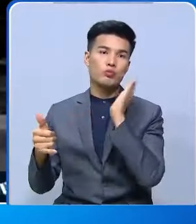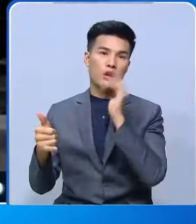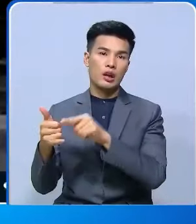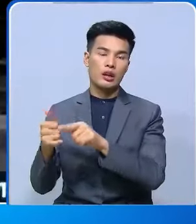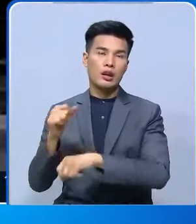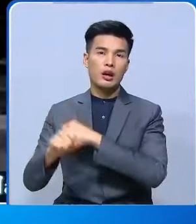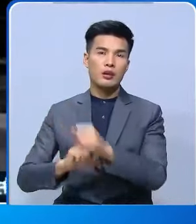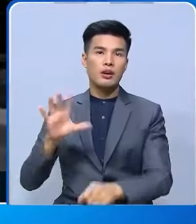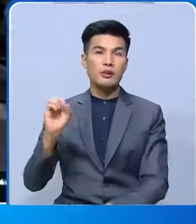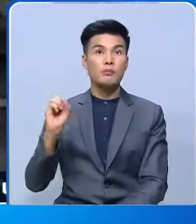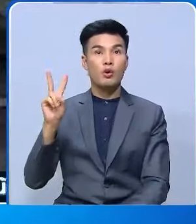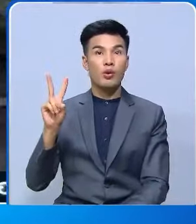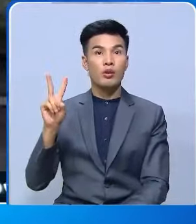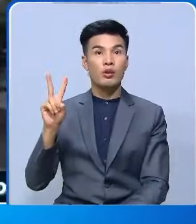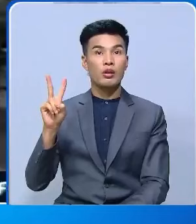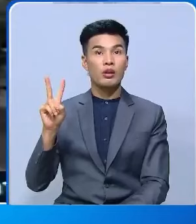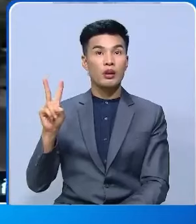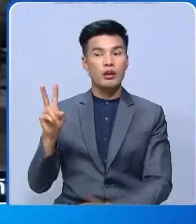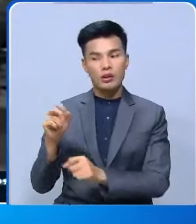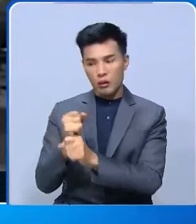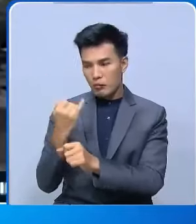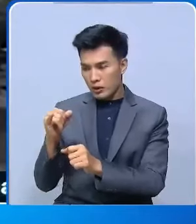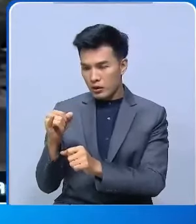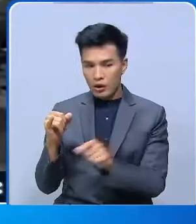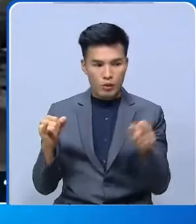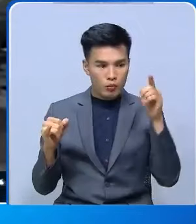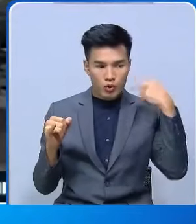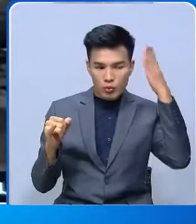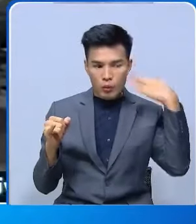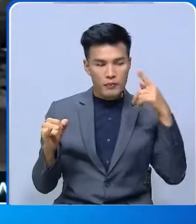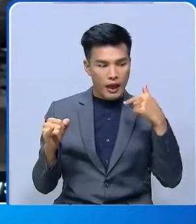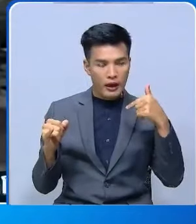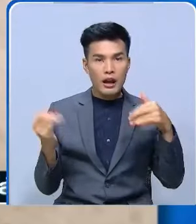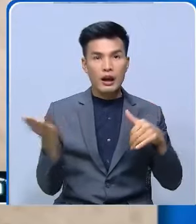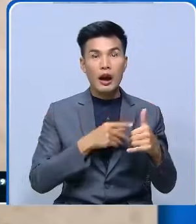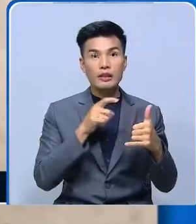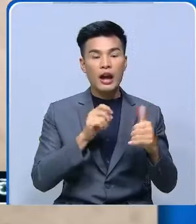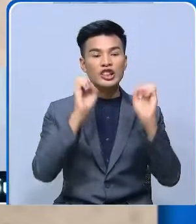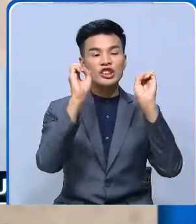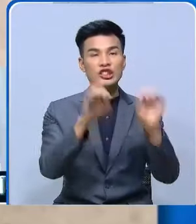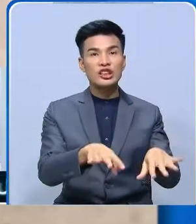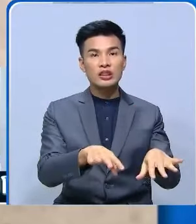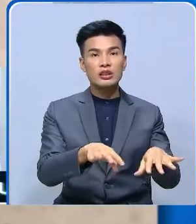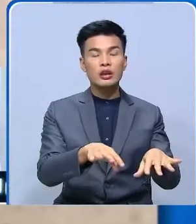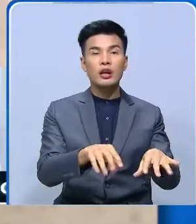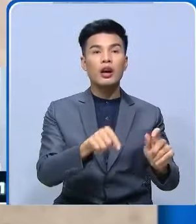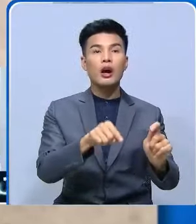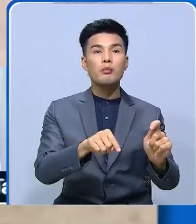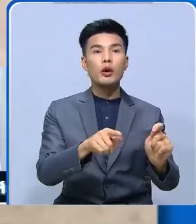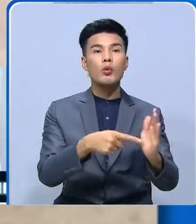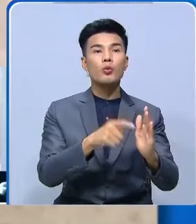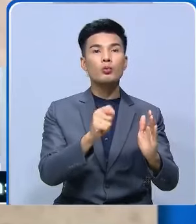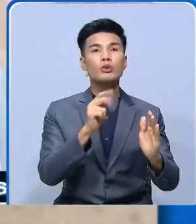ายุ52ปีผู้ต้องหาฆ่าสาวผมแดงทิ้งในไร่มันสำหลังพื้นที่อำเภอลานสักจังหวัดอุทัยธ